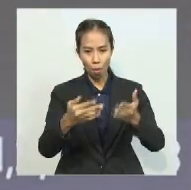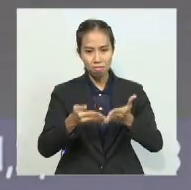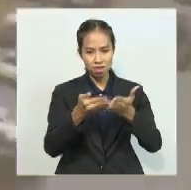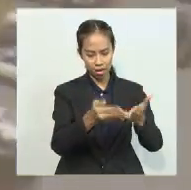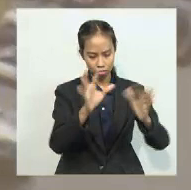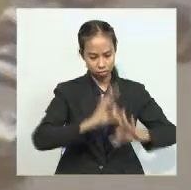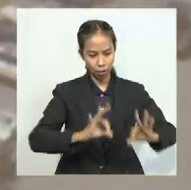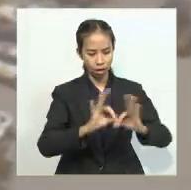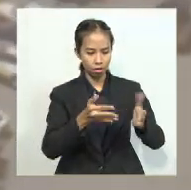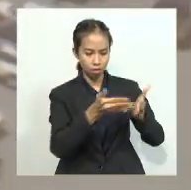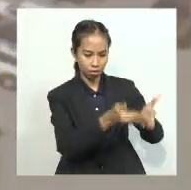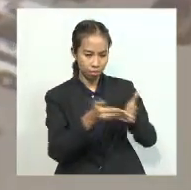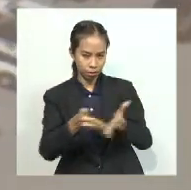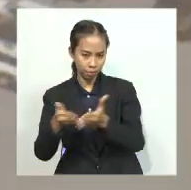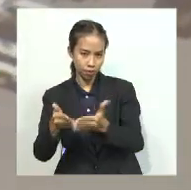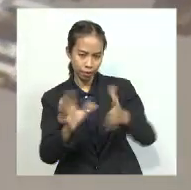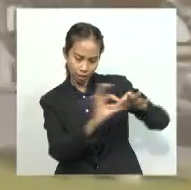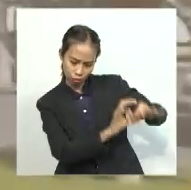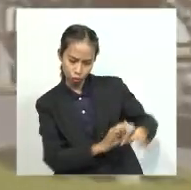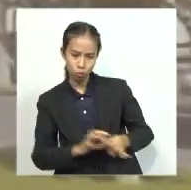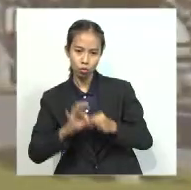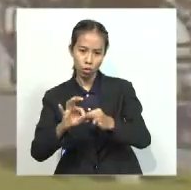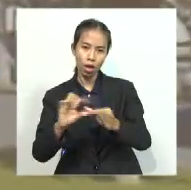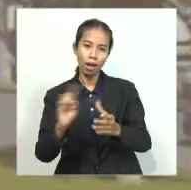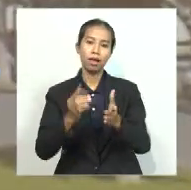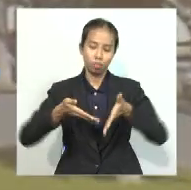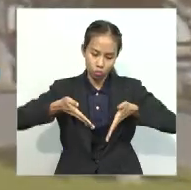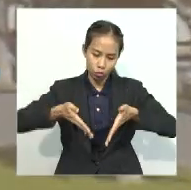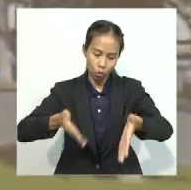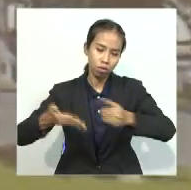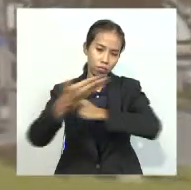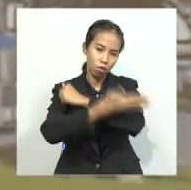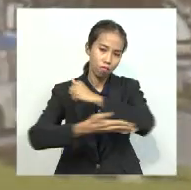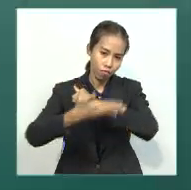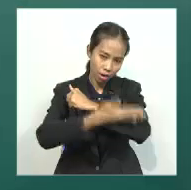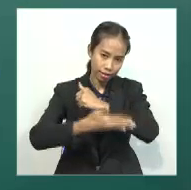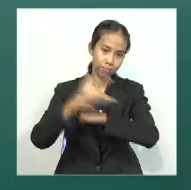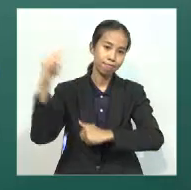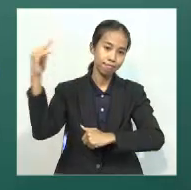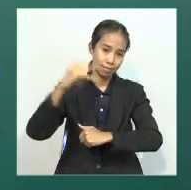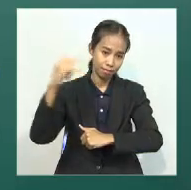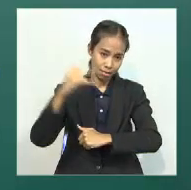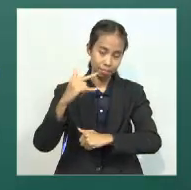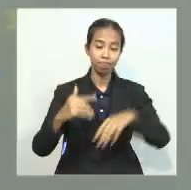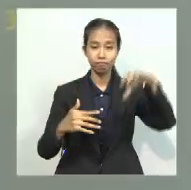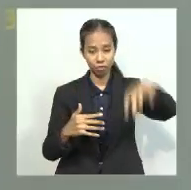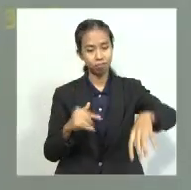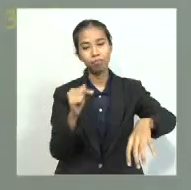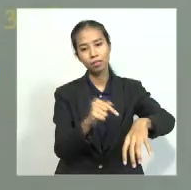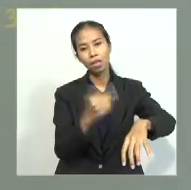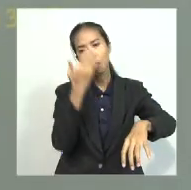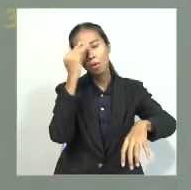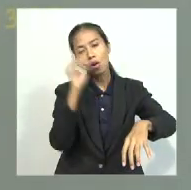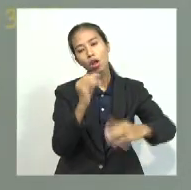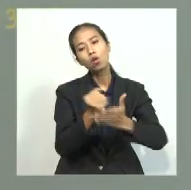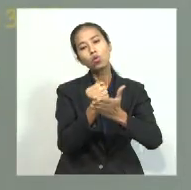ฒนาให้สามารถเชื่อมโยงกับระบบขนส่งทั้งทางถนนทางรางและการขนส่งทางอากาศที่สนามบินอู่ตะเภาเ